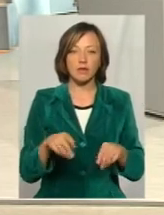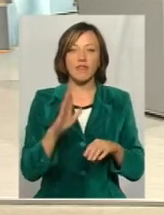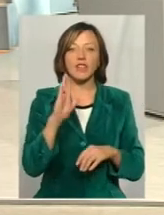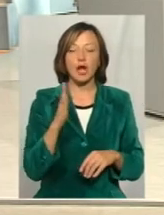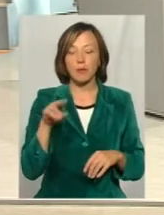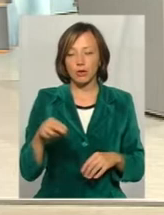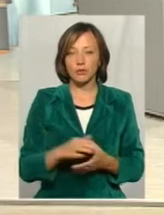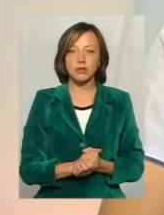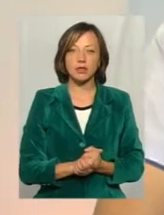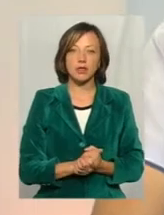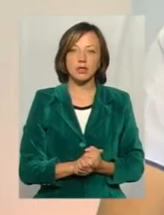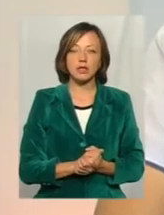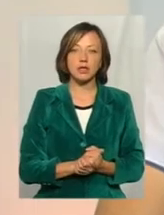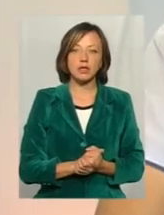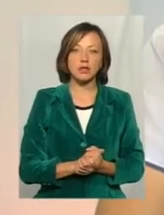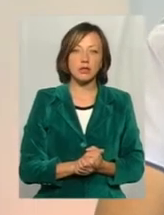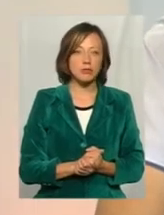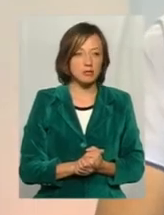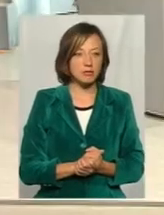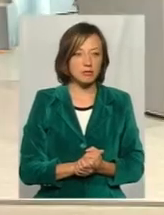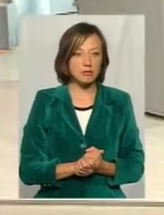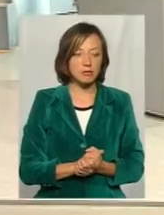Петрович, так, будь ласка. Така